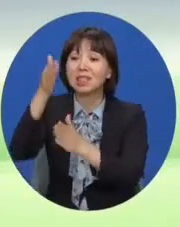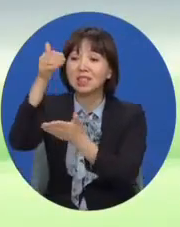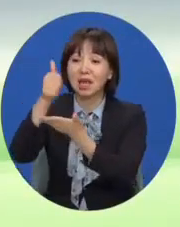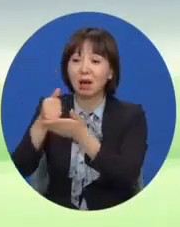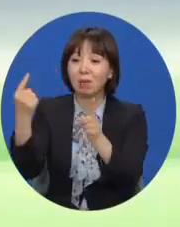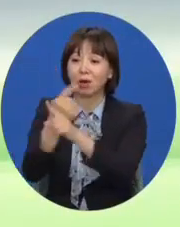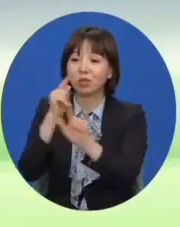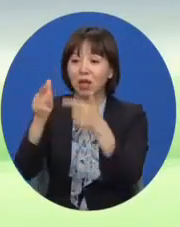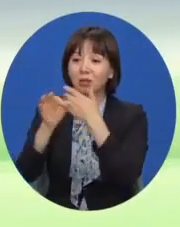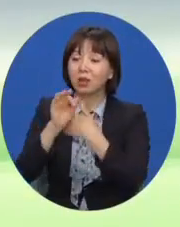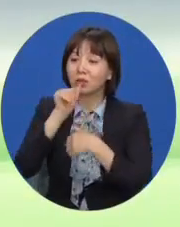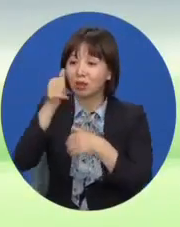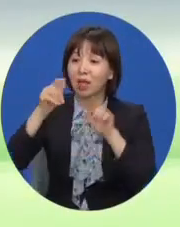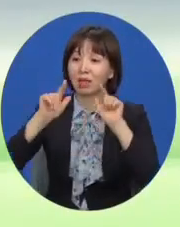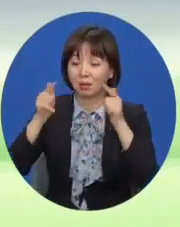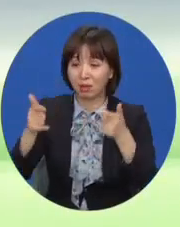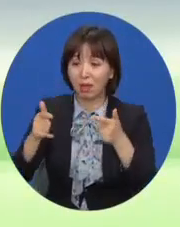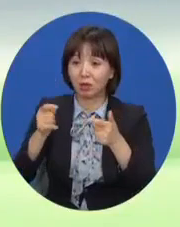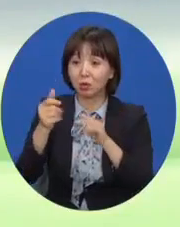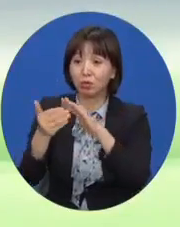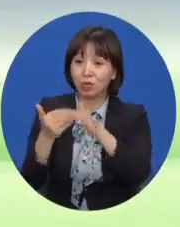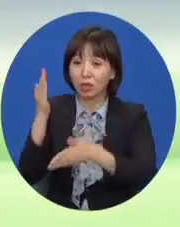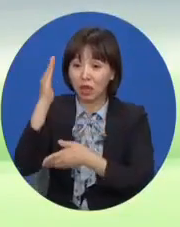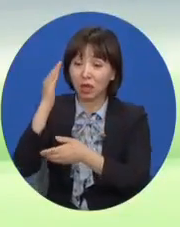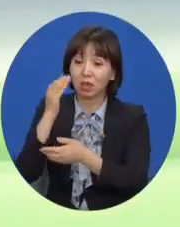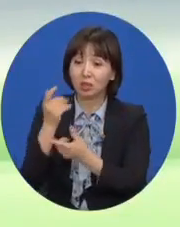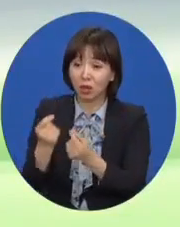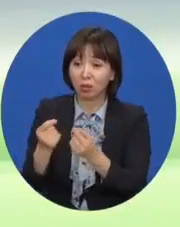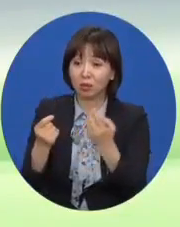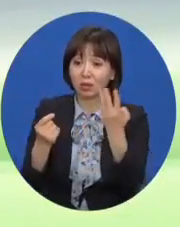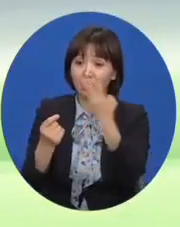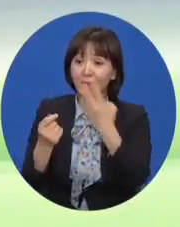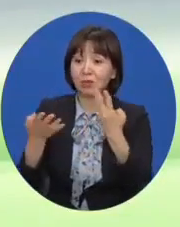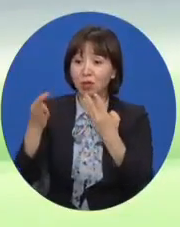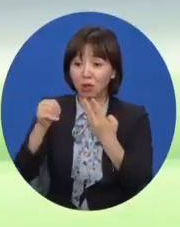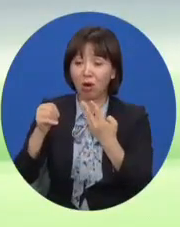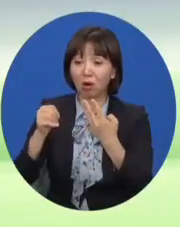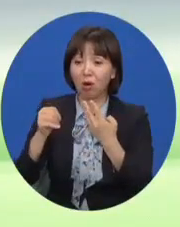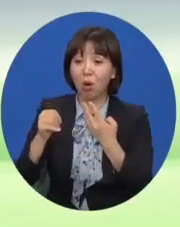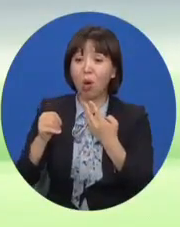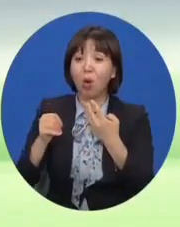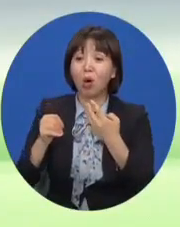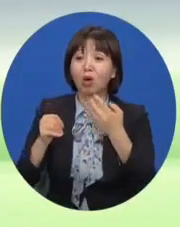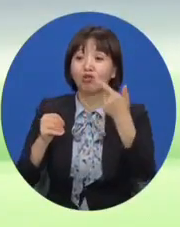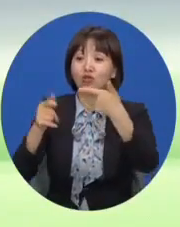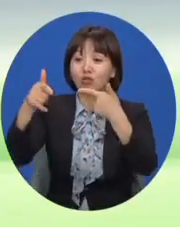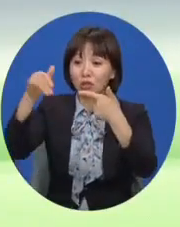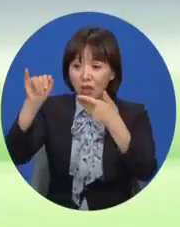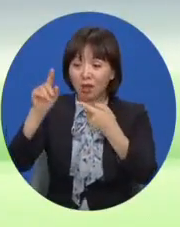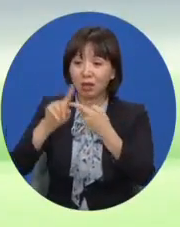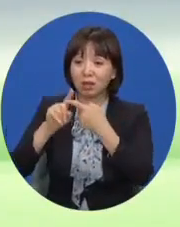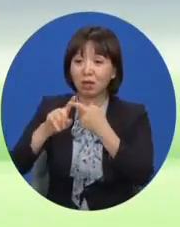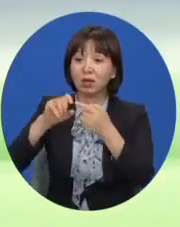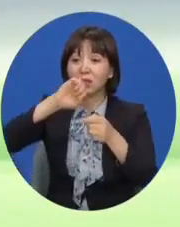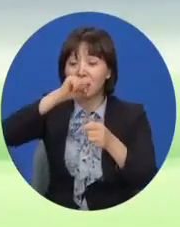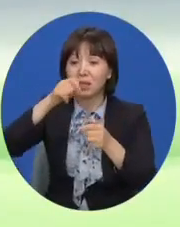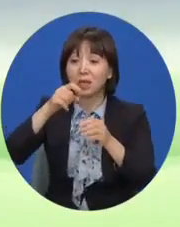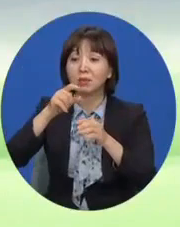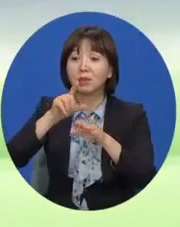않으면 절대 안 됩니다. 아까 말씀드린 것처럼 3천억이 투자될 민선 6기는 예산과 지방세